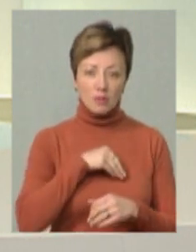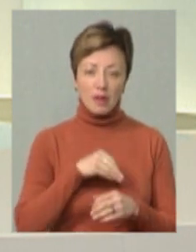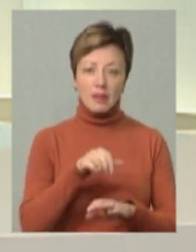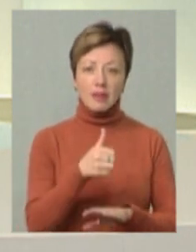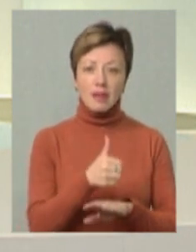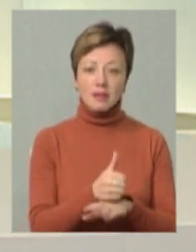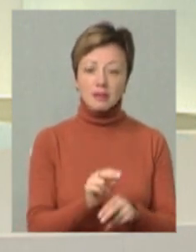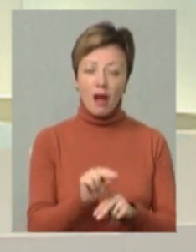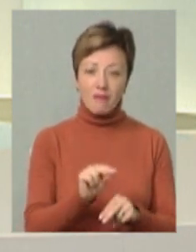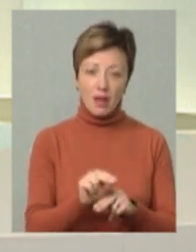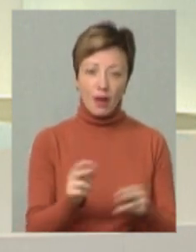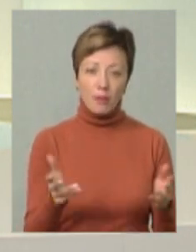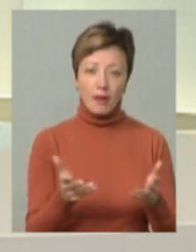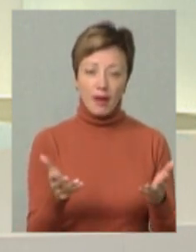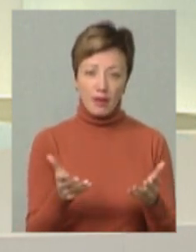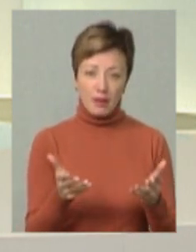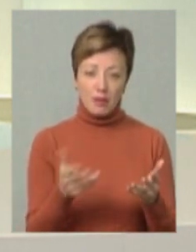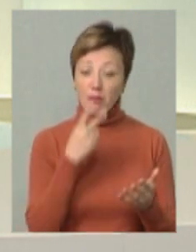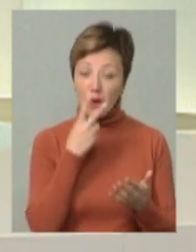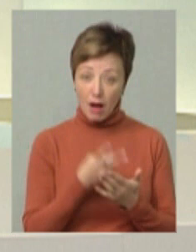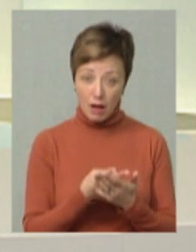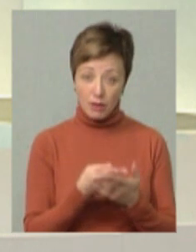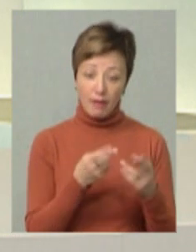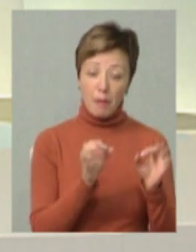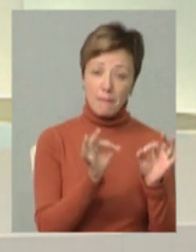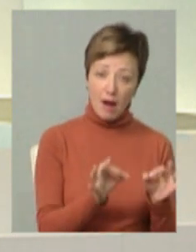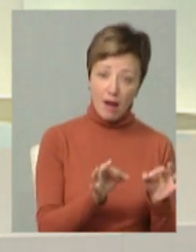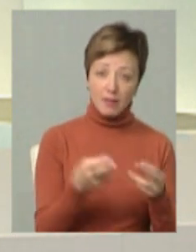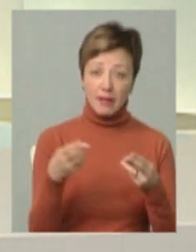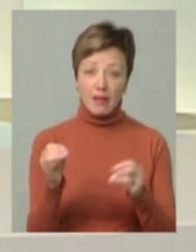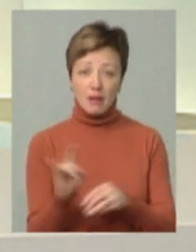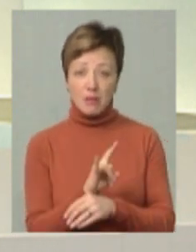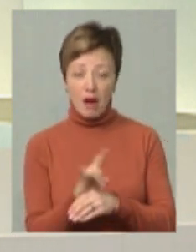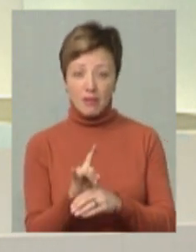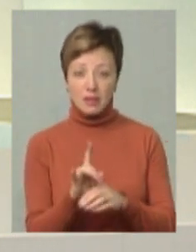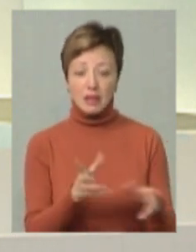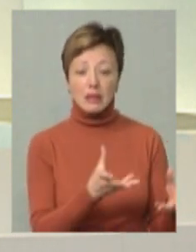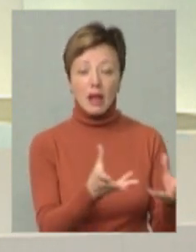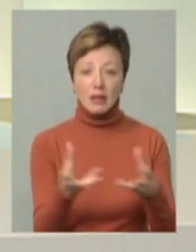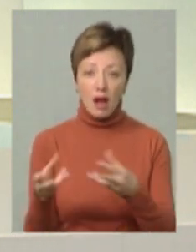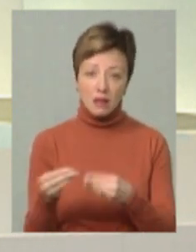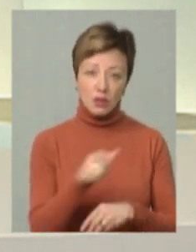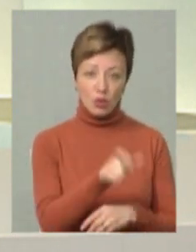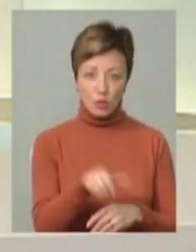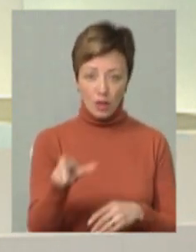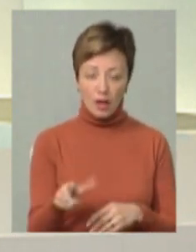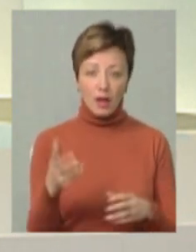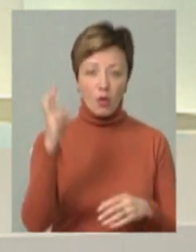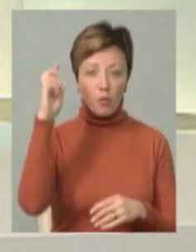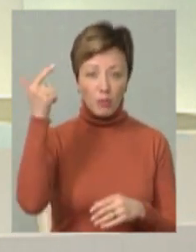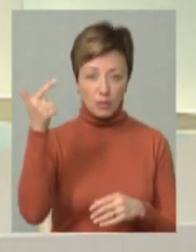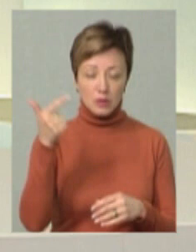духовними наставниками, які бачать, де правда, де неправда, і надихати тих людей, які